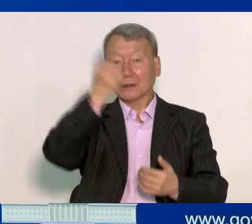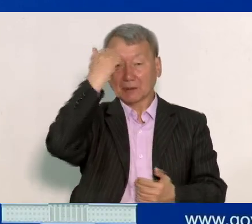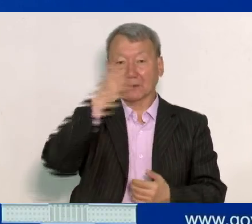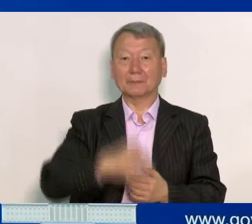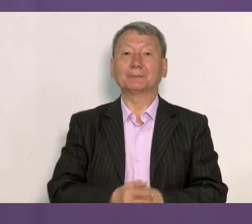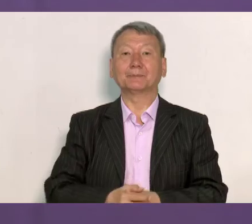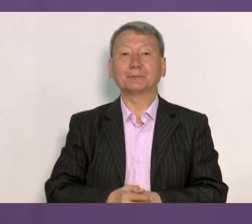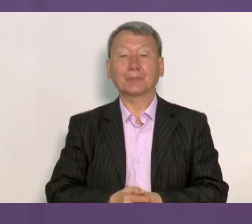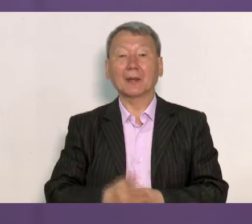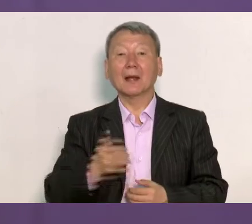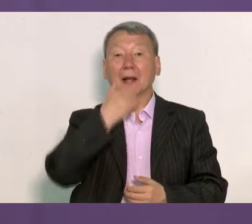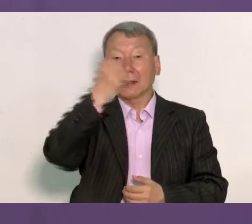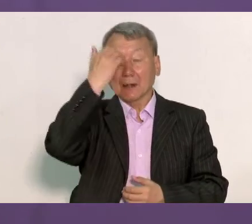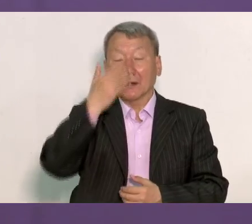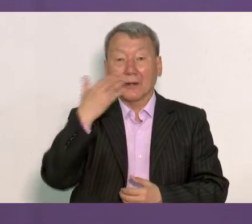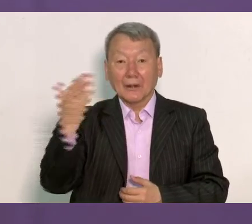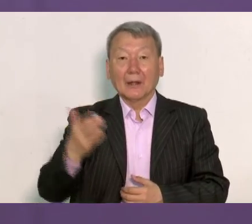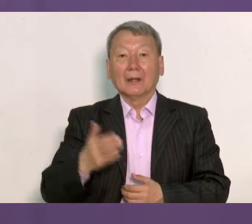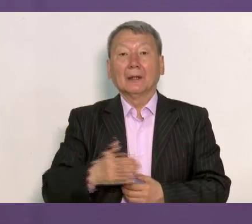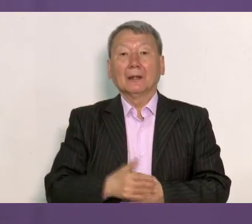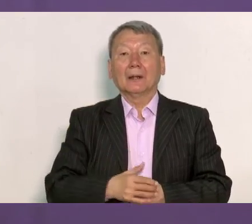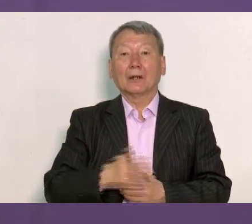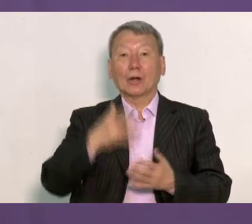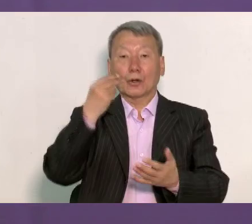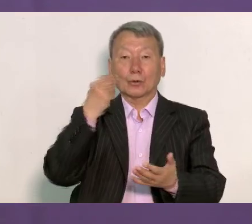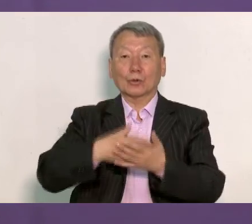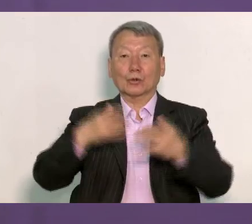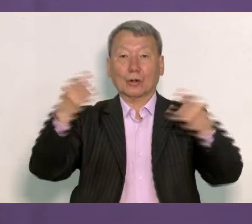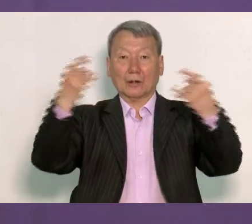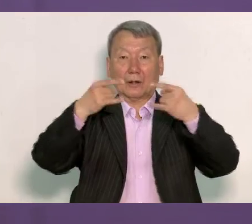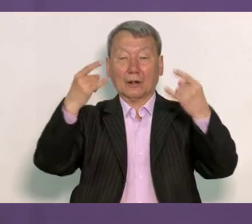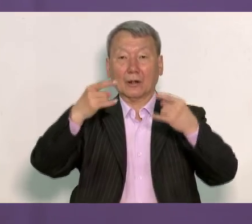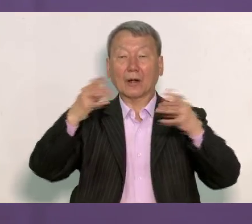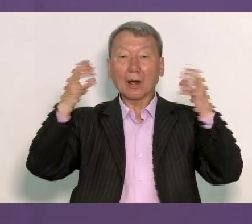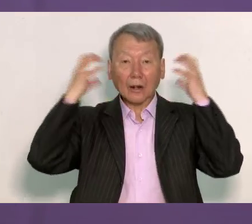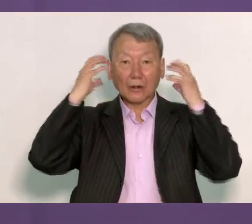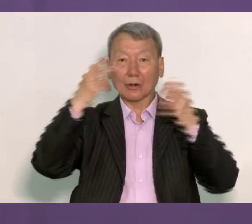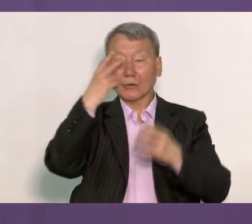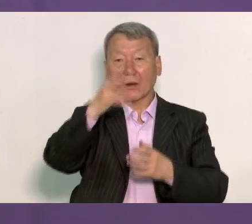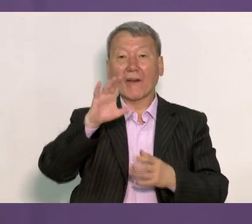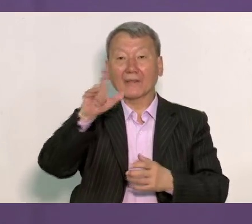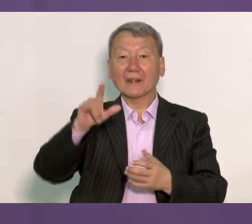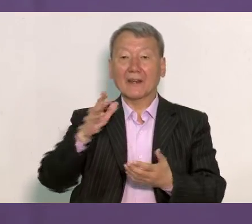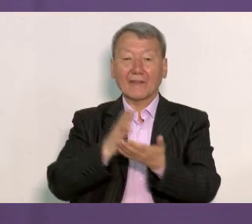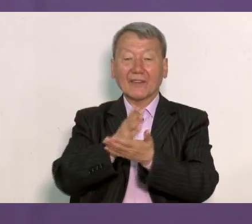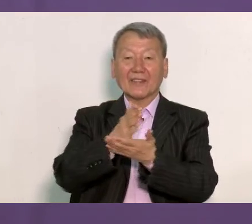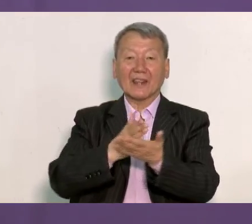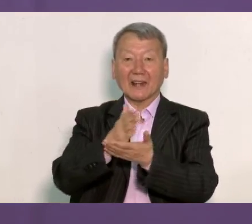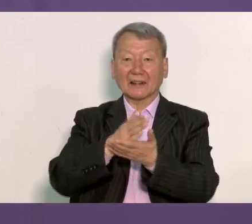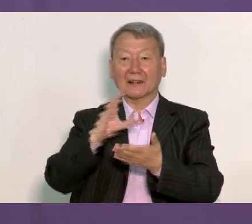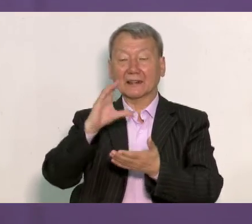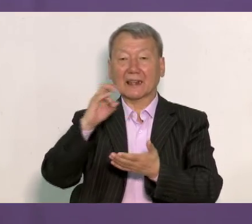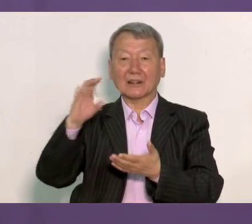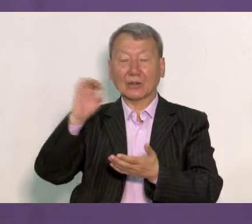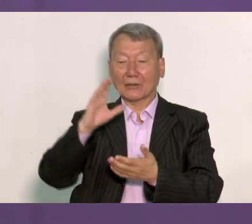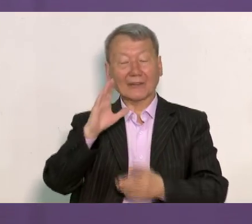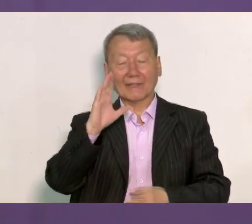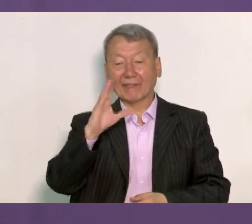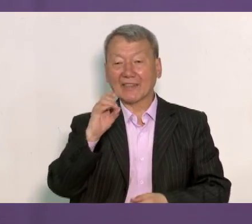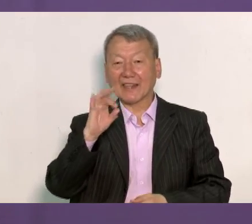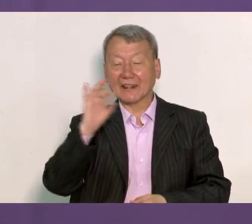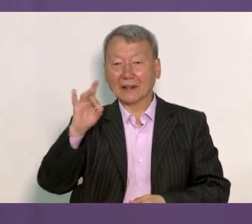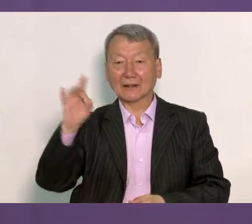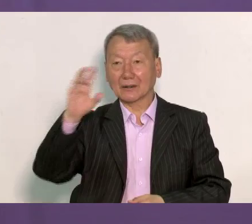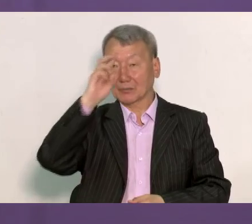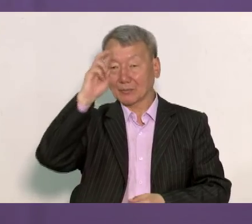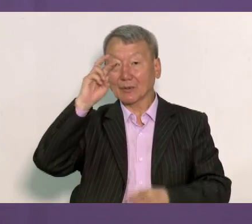Спасибо. Спасибо, Калысбек Туратбекович. Урматтуу телегөрүүчүлөр, радиогармандар, сиздерге ветеринардык жана фитосанитардык коопсуздук боюнча